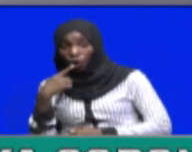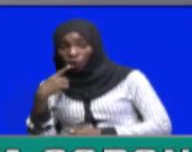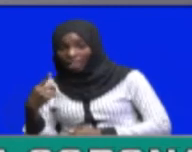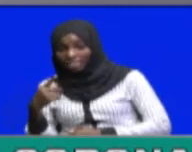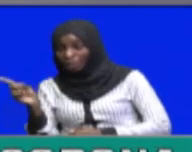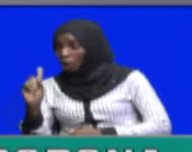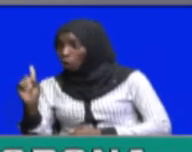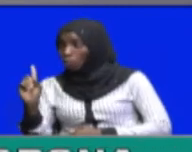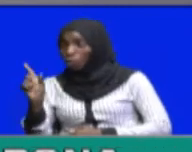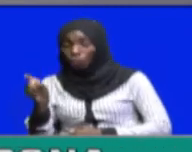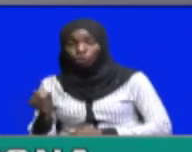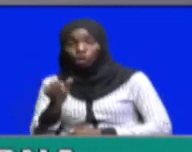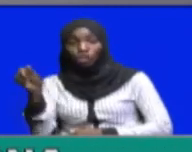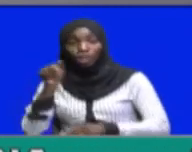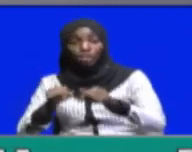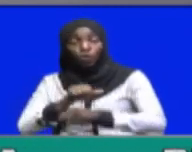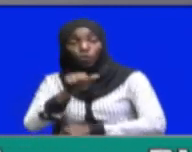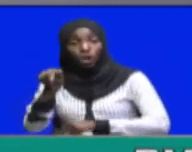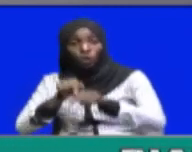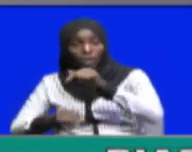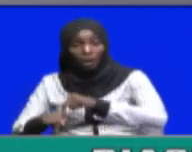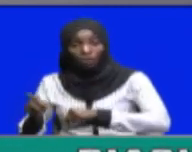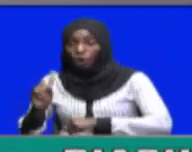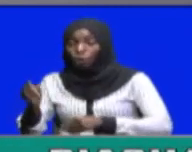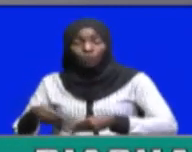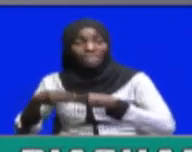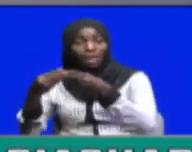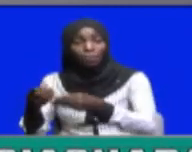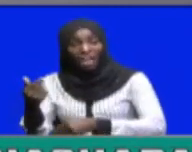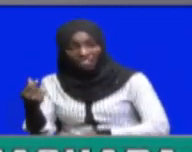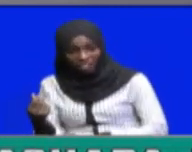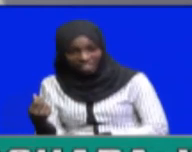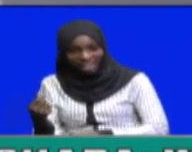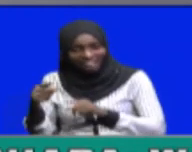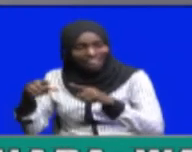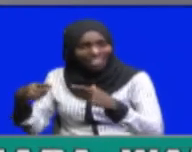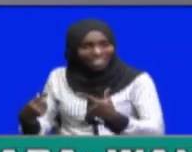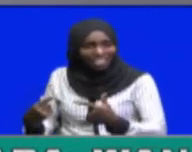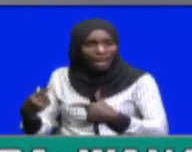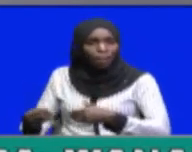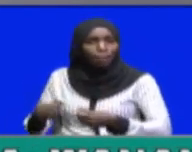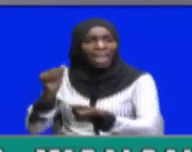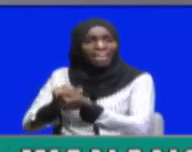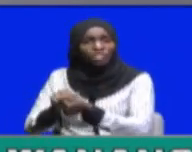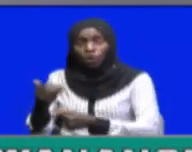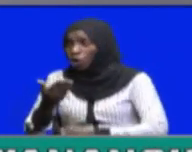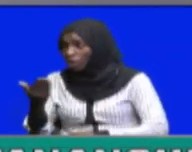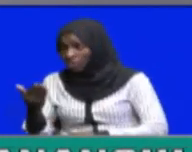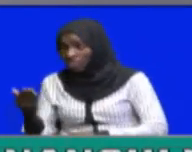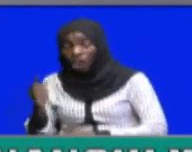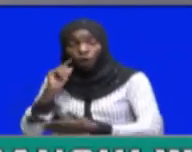siku. Ni vizuri hicho kilichofanyika hapa ni kupewa mshipi. Kwa maana hiyo atakapopatiwa wheelchair mtoto ataweza kwenda